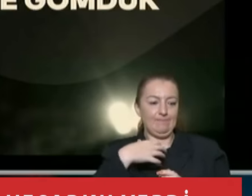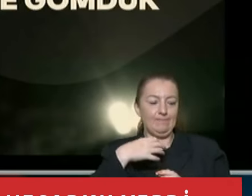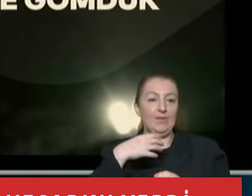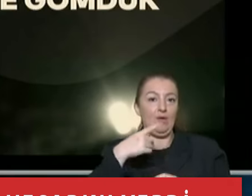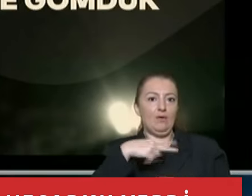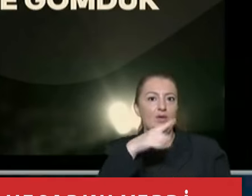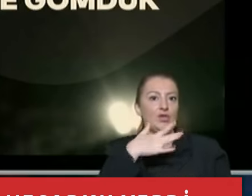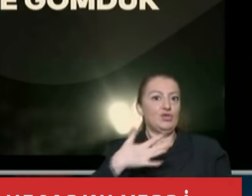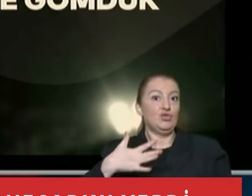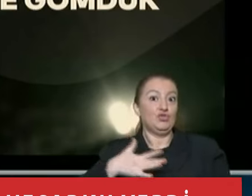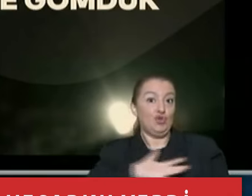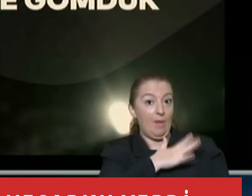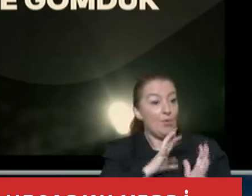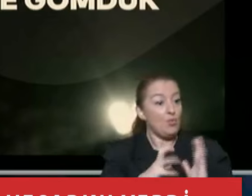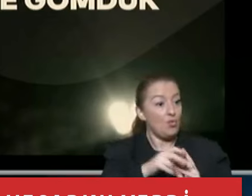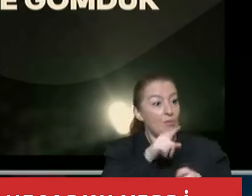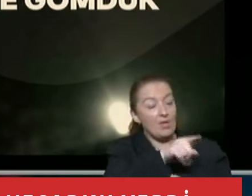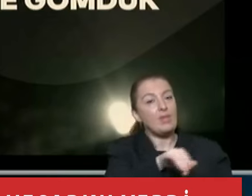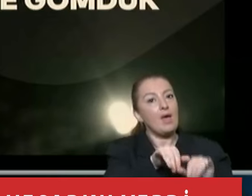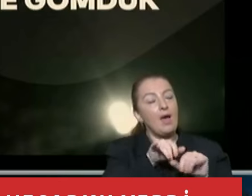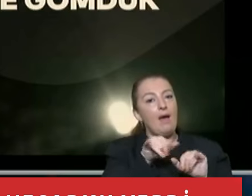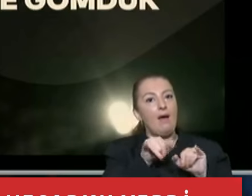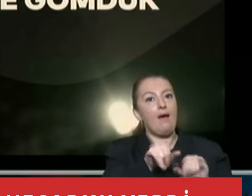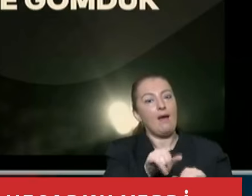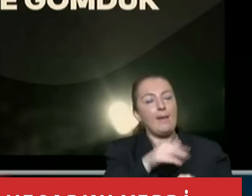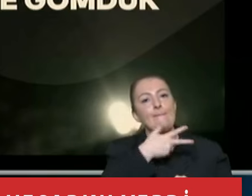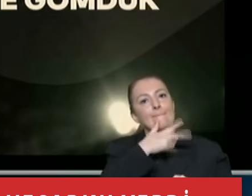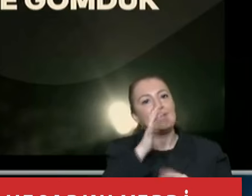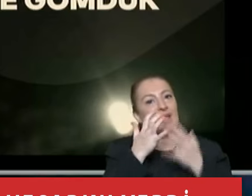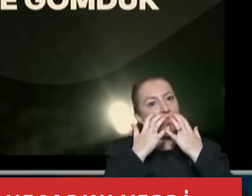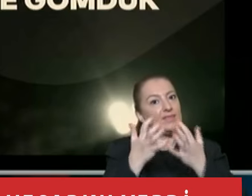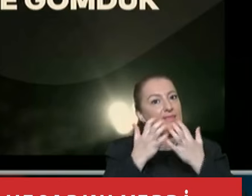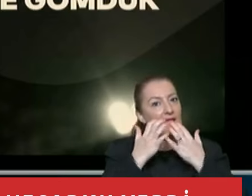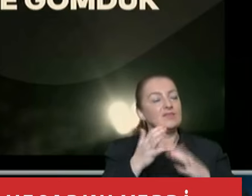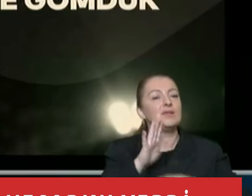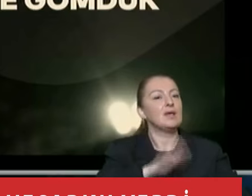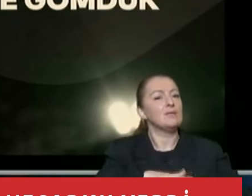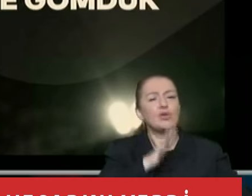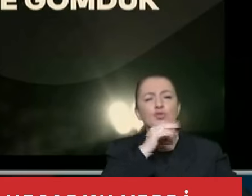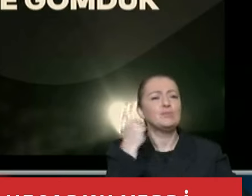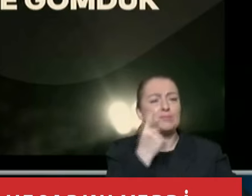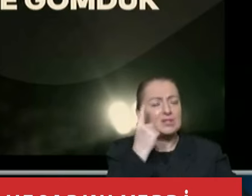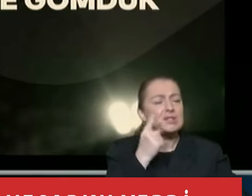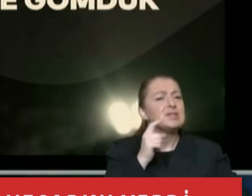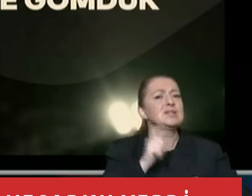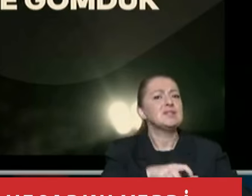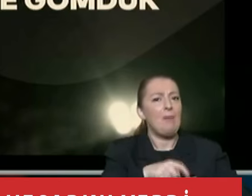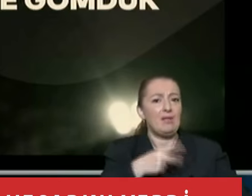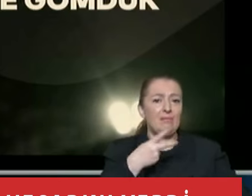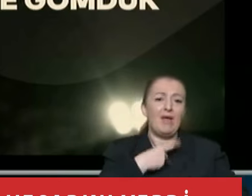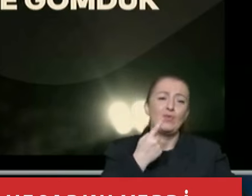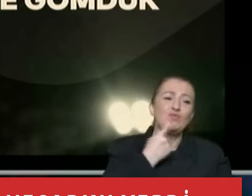Halk Partisi grubuna da benzer yönde tavsiyelerimi yapmaktan hiçbir zaman çekinmedim